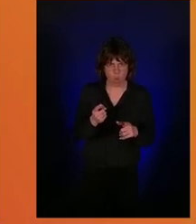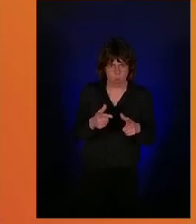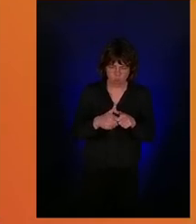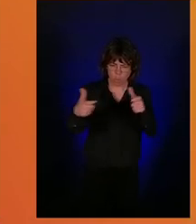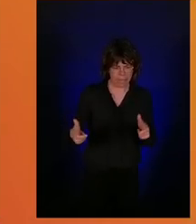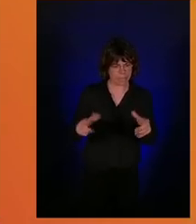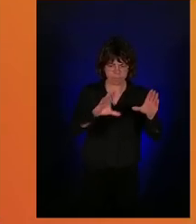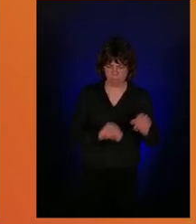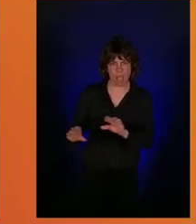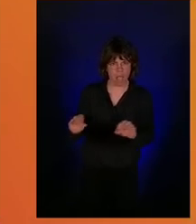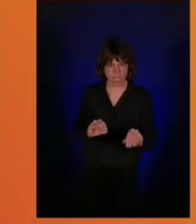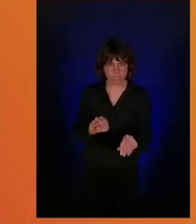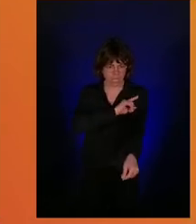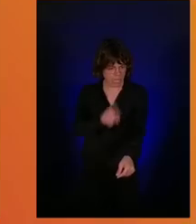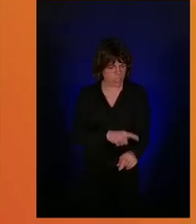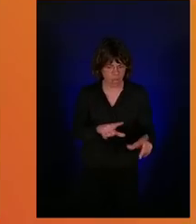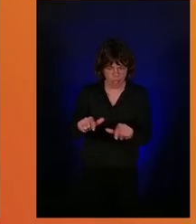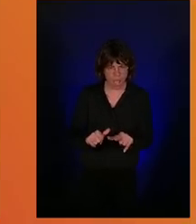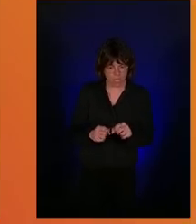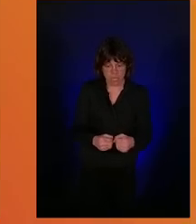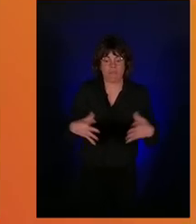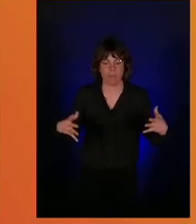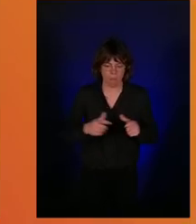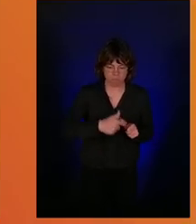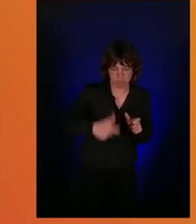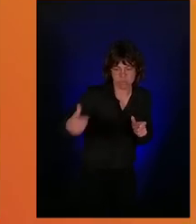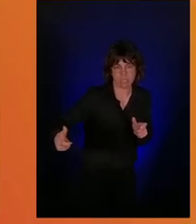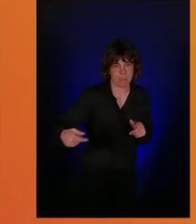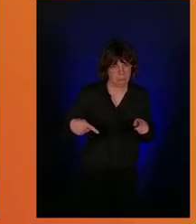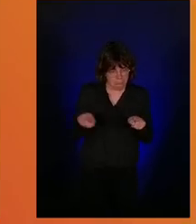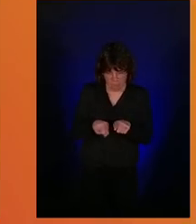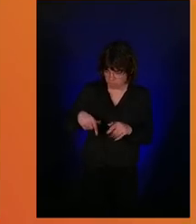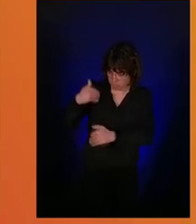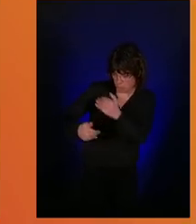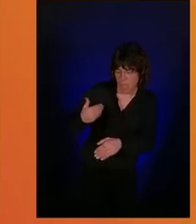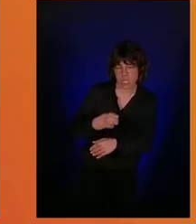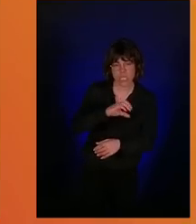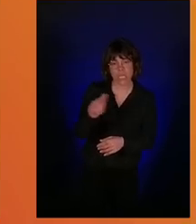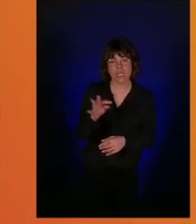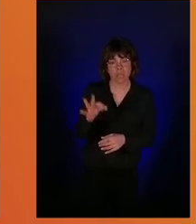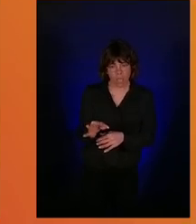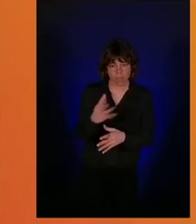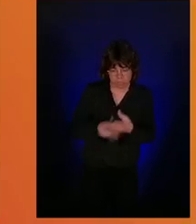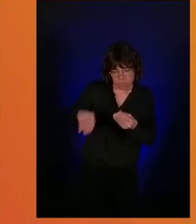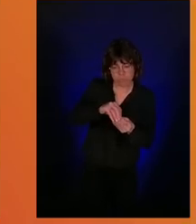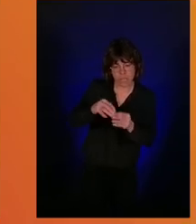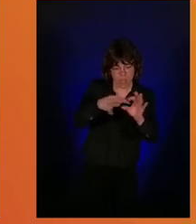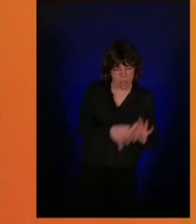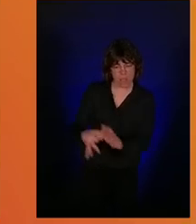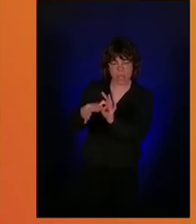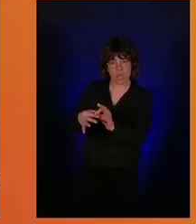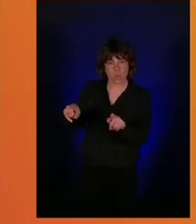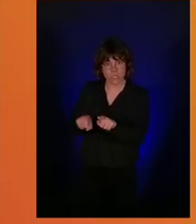et de développement industriel. C'est la même démarche qui a conduit la CGT au travail en complémentarité avec les